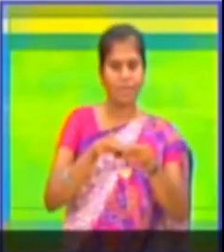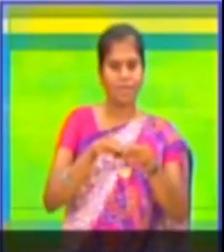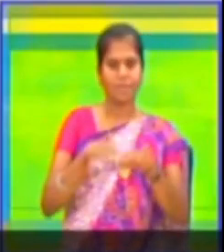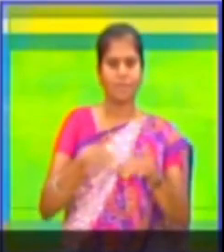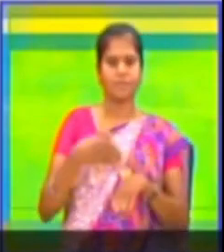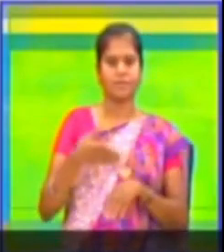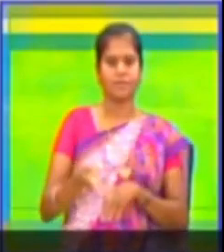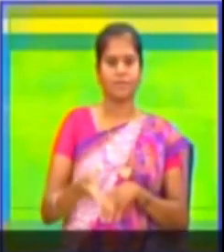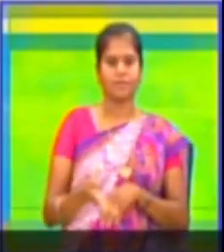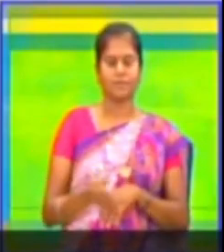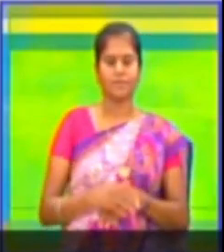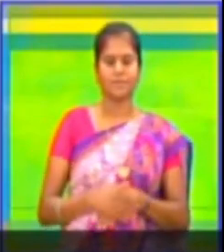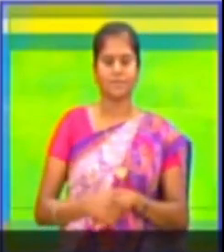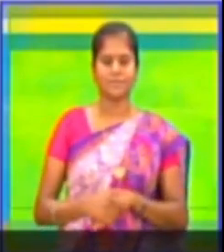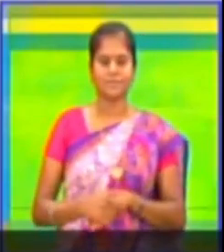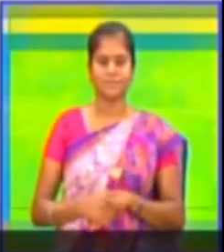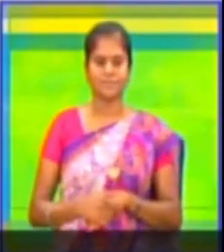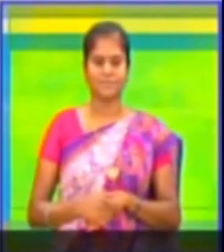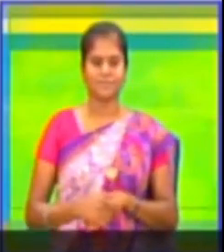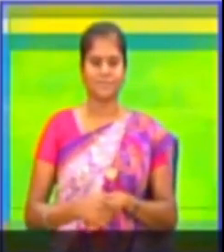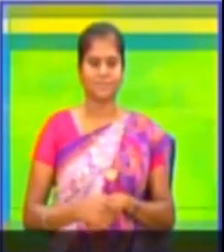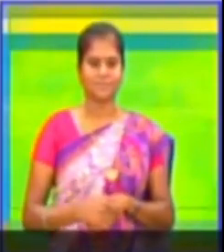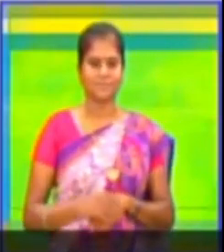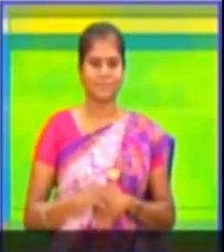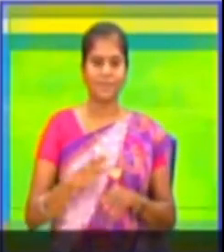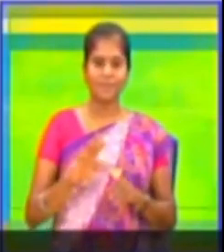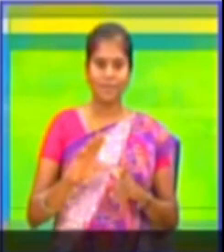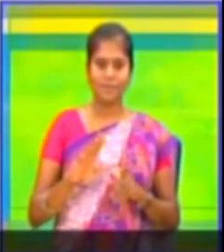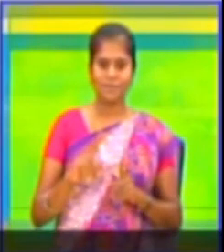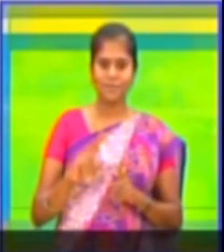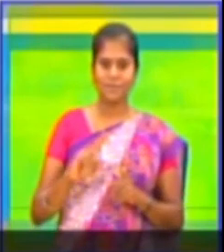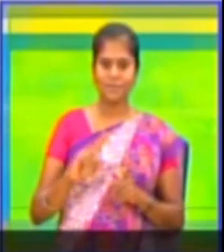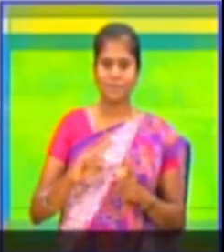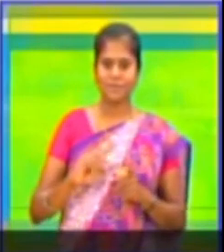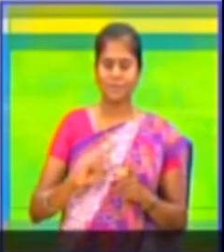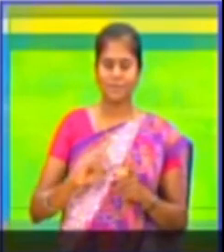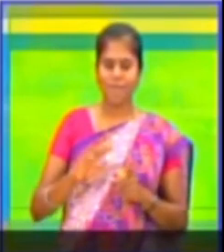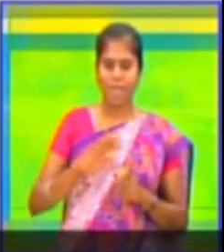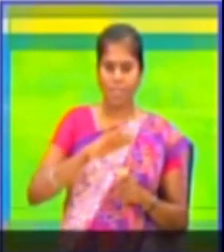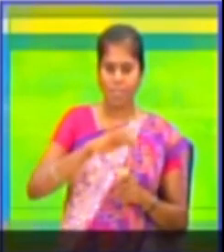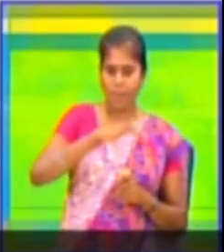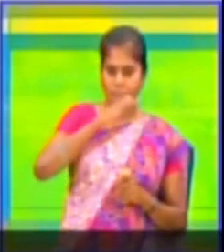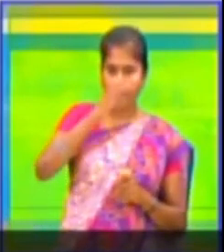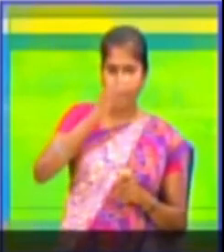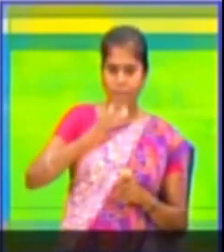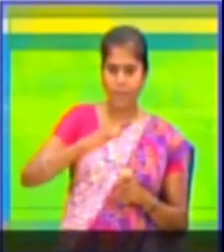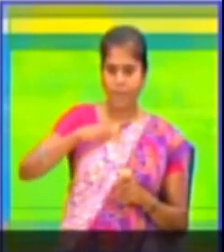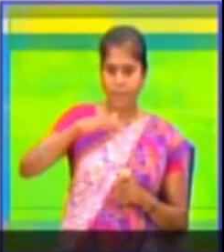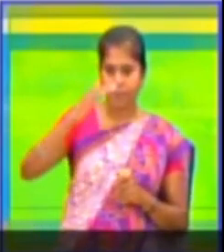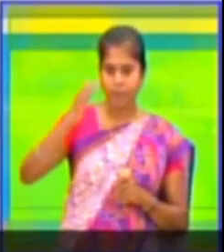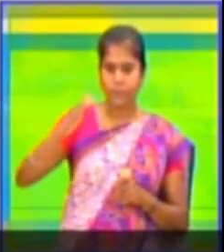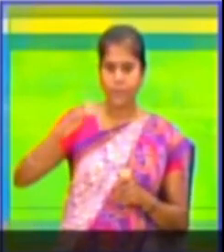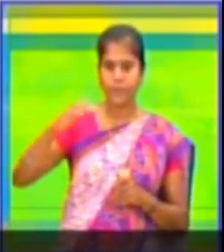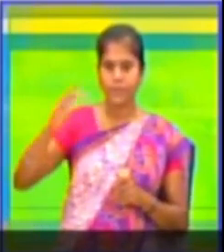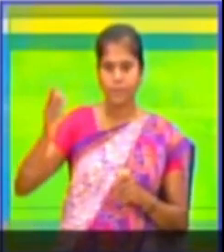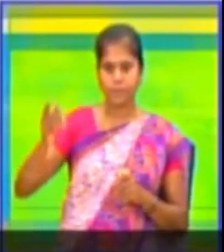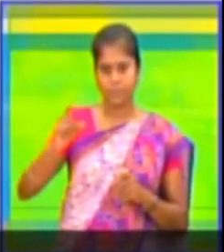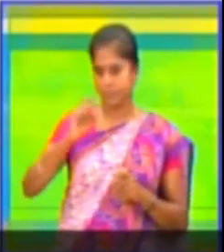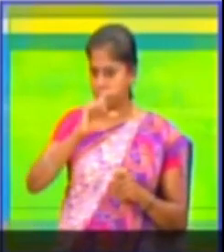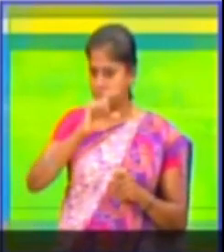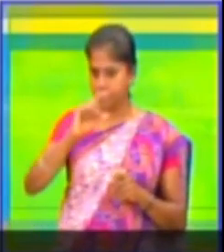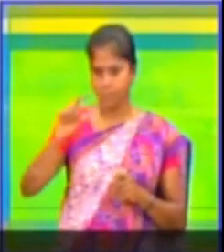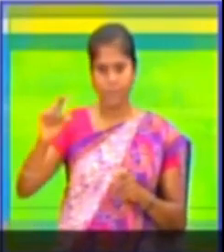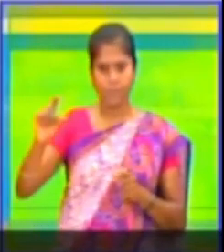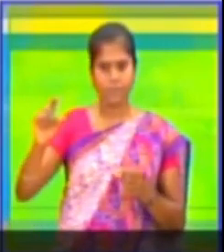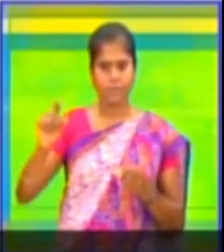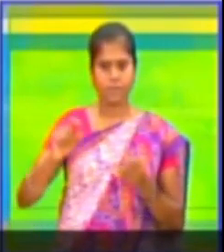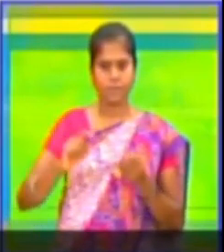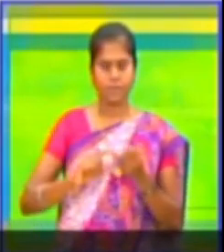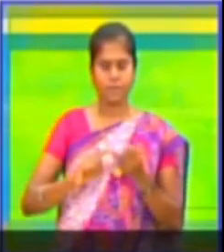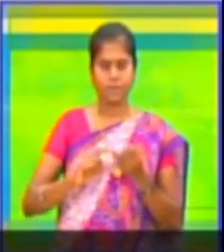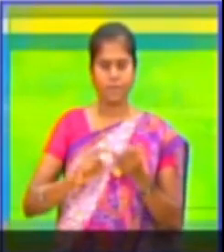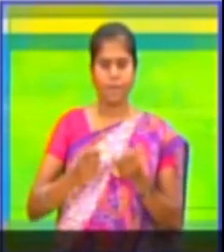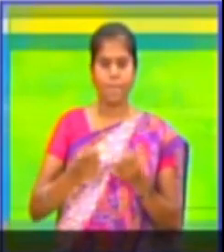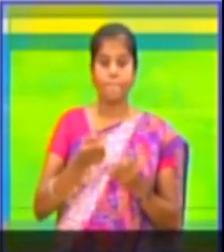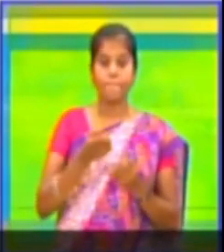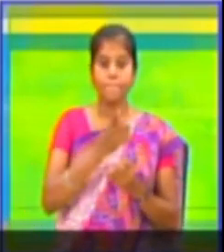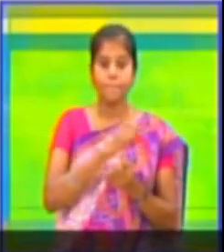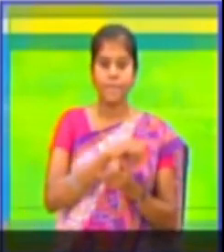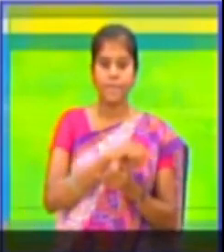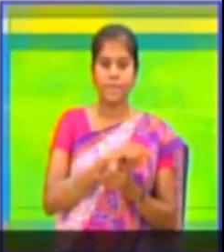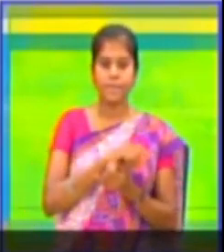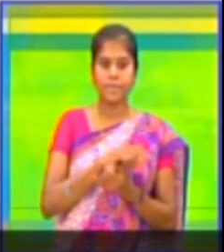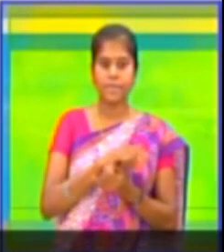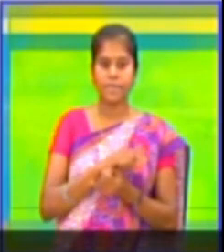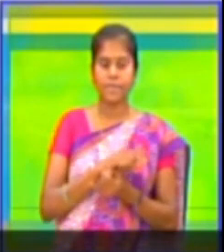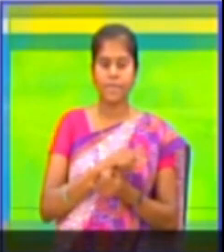கிழக்கு ராக்கி மலைத்தொடர்னும் அப்படிங்கிற அதனுடைய பெயராலையும், மேற்கே இதனுடைய பெயர்